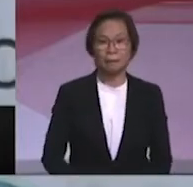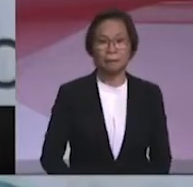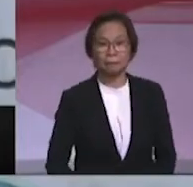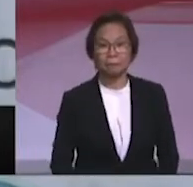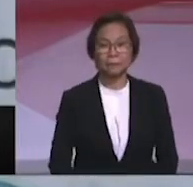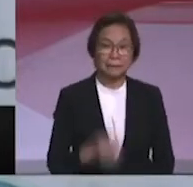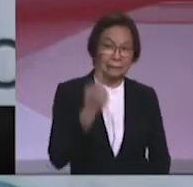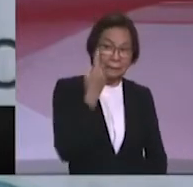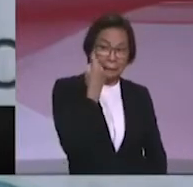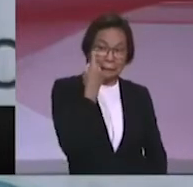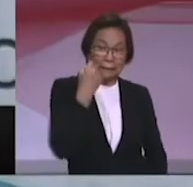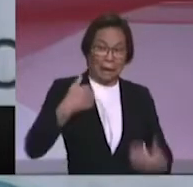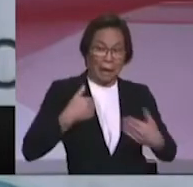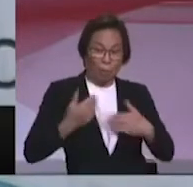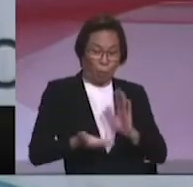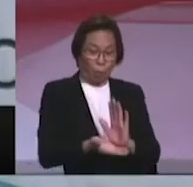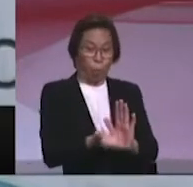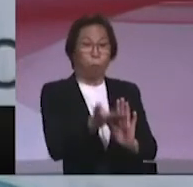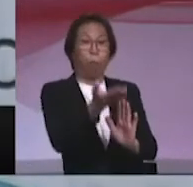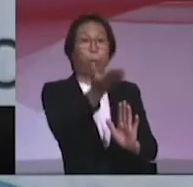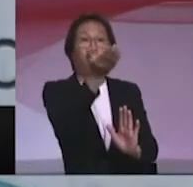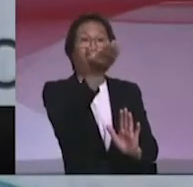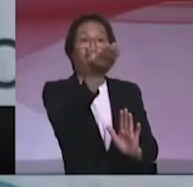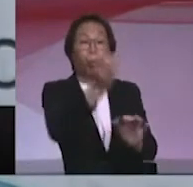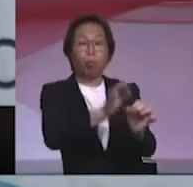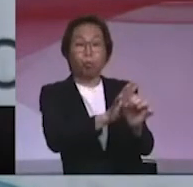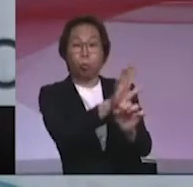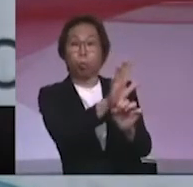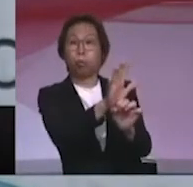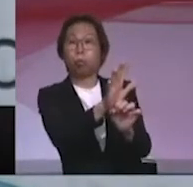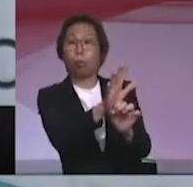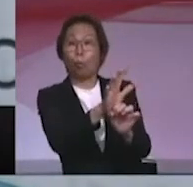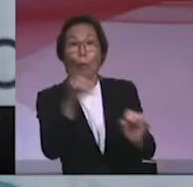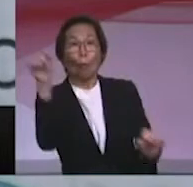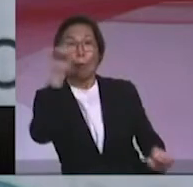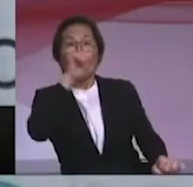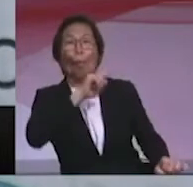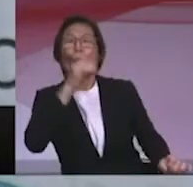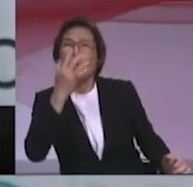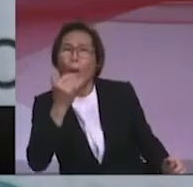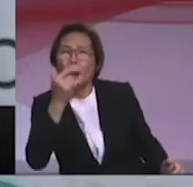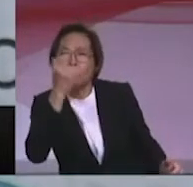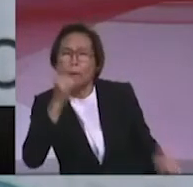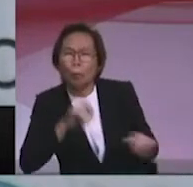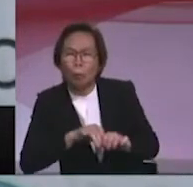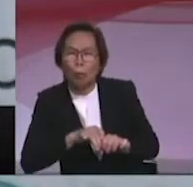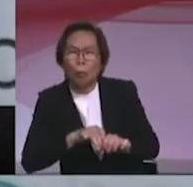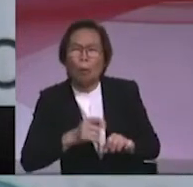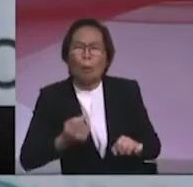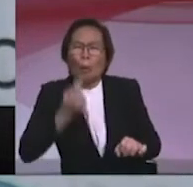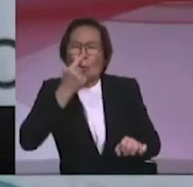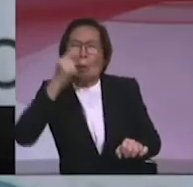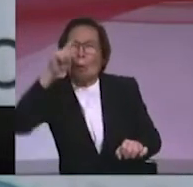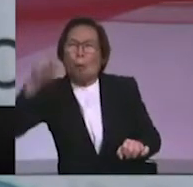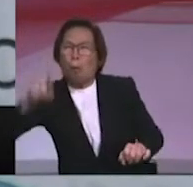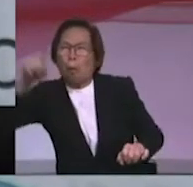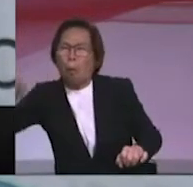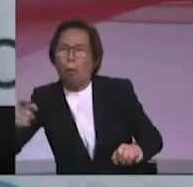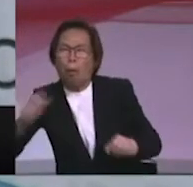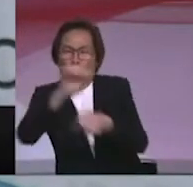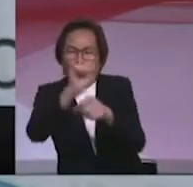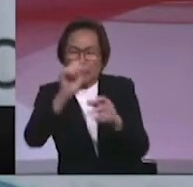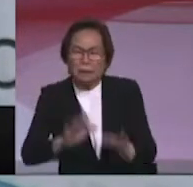Mutakhir ini terdapat peningkatan kes positif COVID-19 yang ketara berikutan perluasan saringan ke atas para